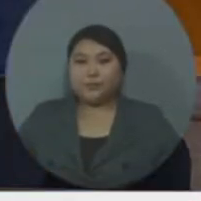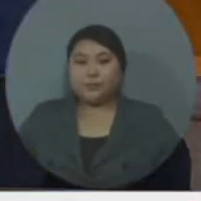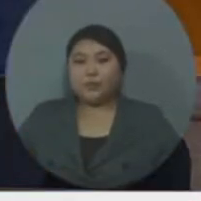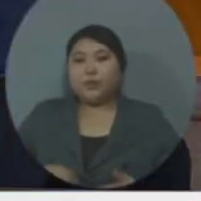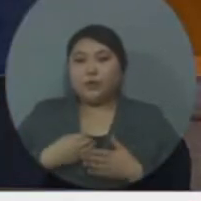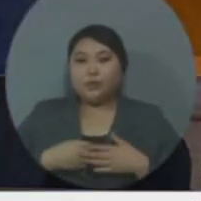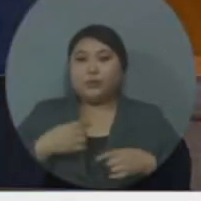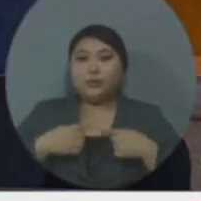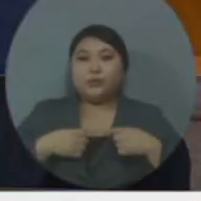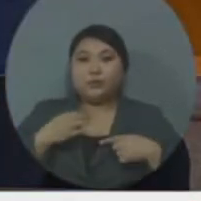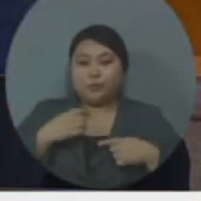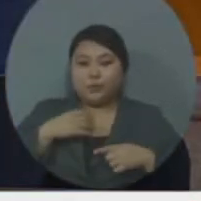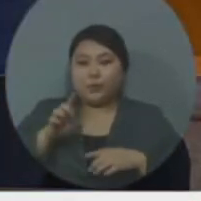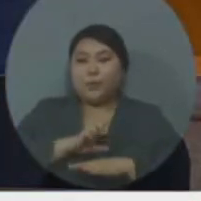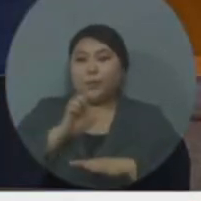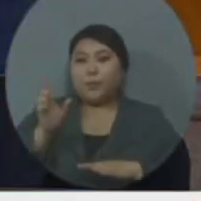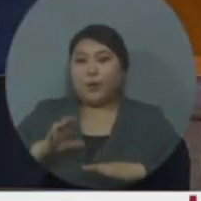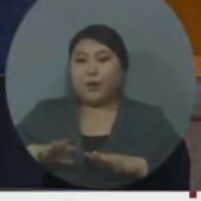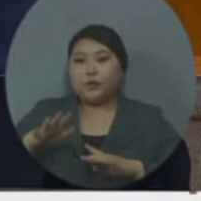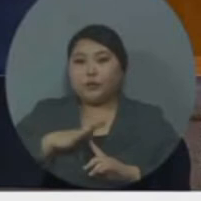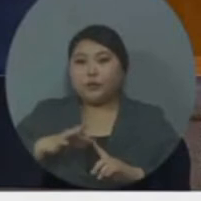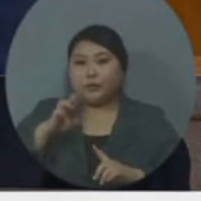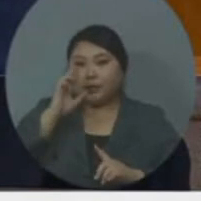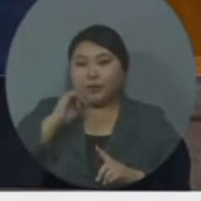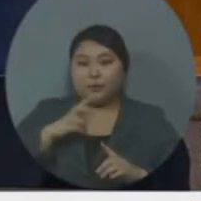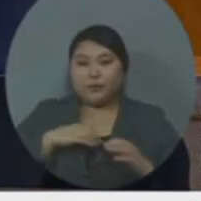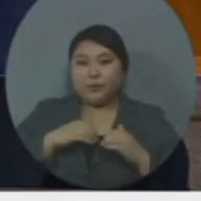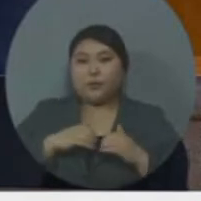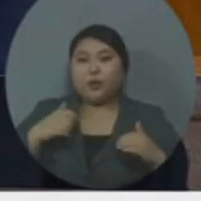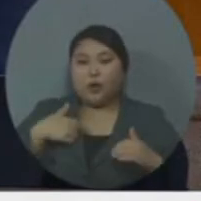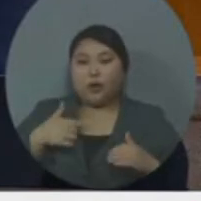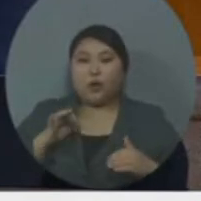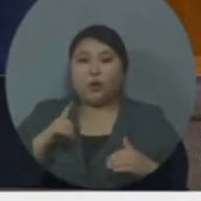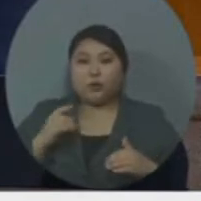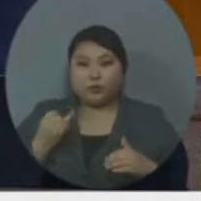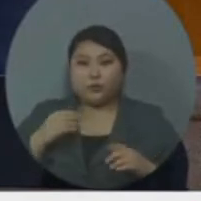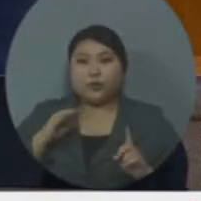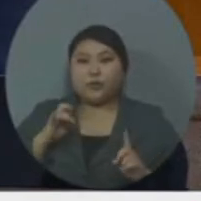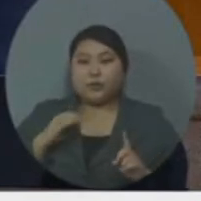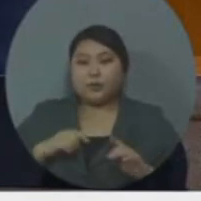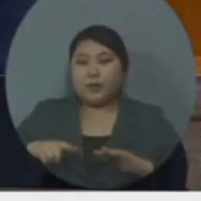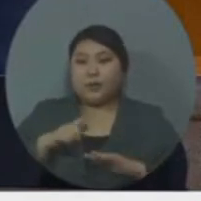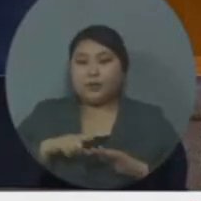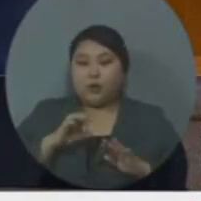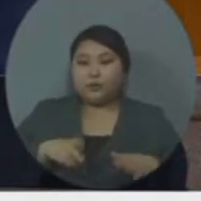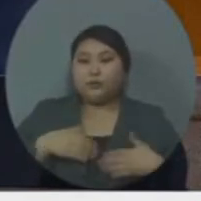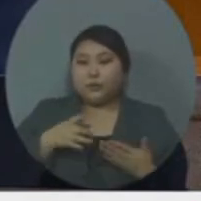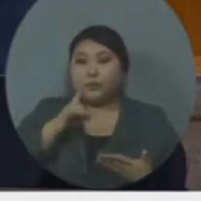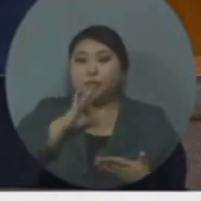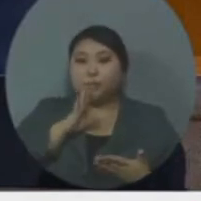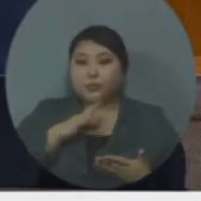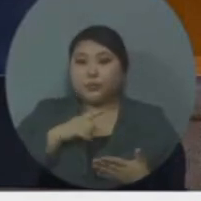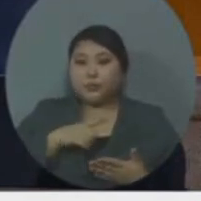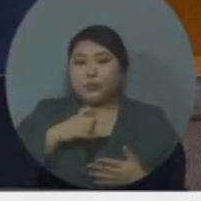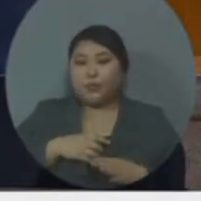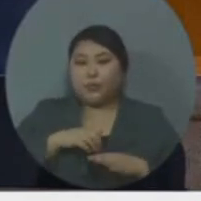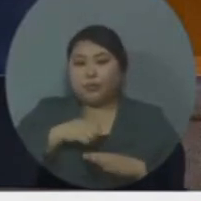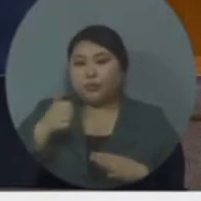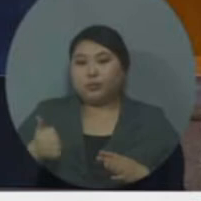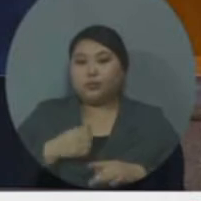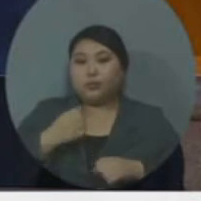Тухайлбал одоо байгаль орчны яам тусгай хамгаалалттай газар Орох төлөвлөгөөний газарт олголт хийж байгаа бол тэр хүн бүтэн жилийн өмнөөс